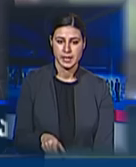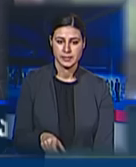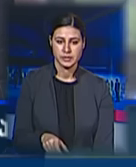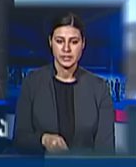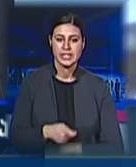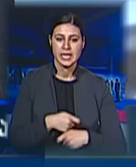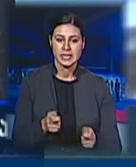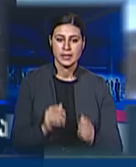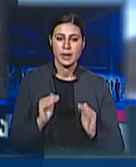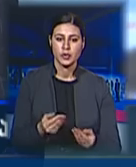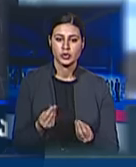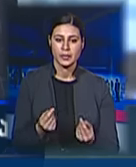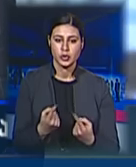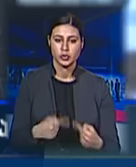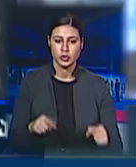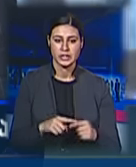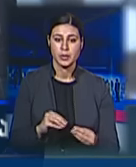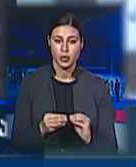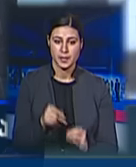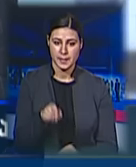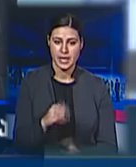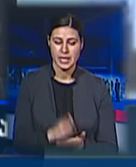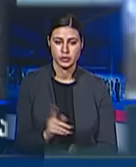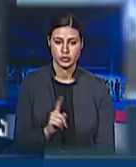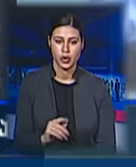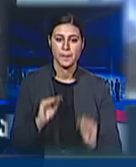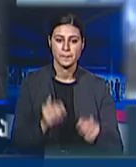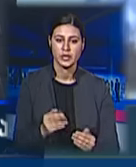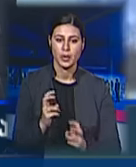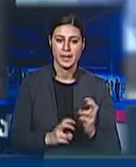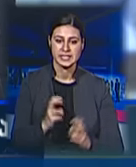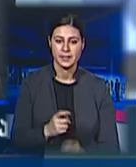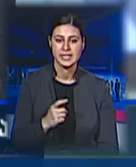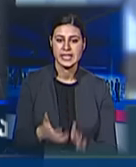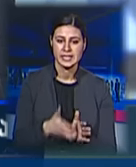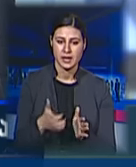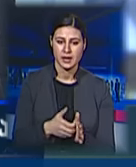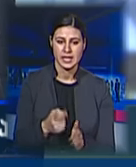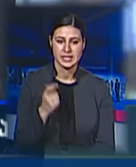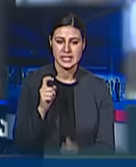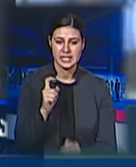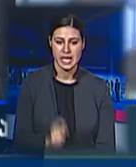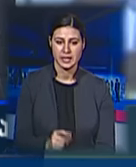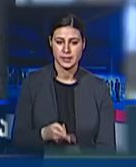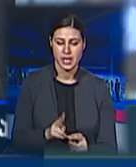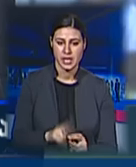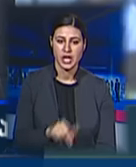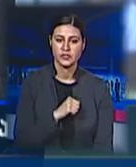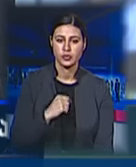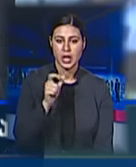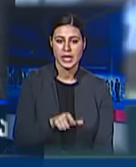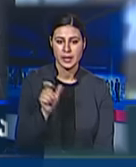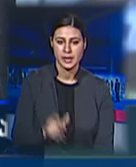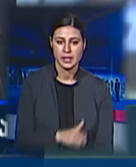მიკრომეწარმეებისთვის გასცემენ მიკროსაფინანსო ორგანიზაციები. პრობლემა სწორედ აქ არის, რომ მიკრომეწარმეები ნაკლებად სარგებლობენ მათი მომსახურები და უფრო ფიზიკურ პირებს